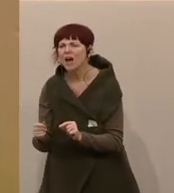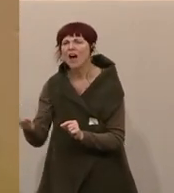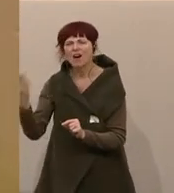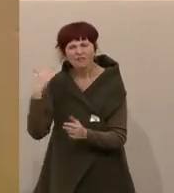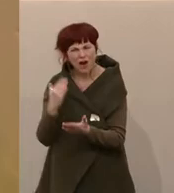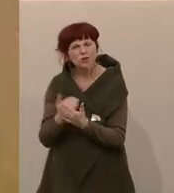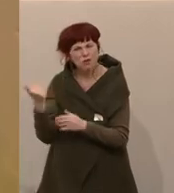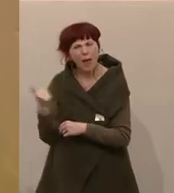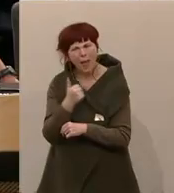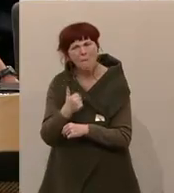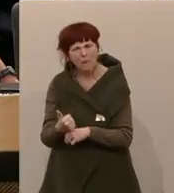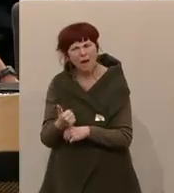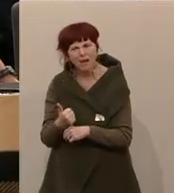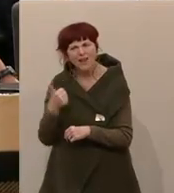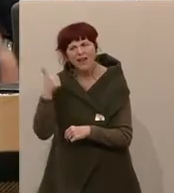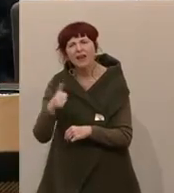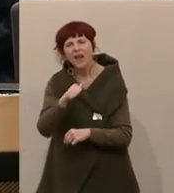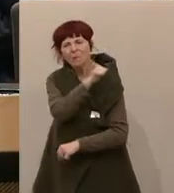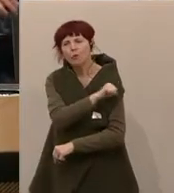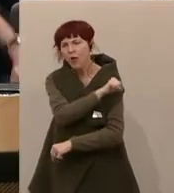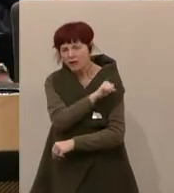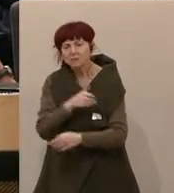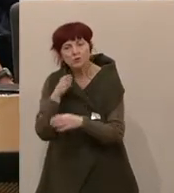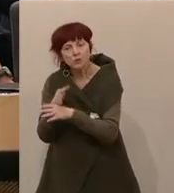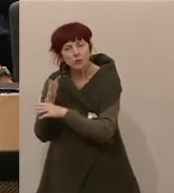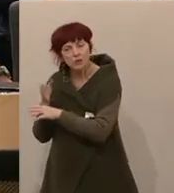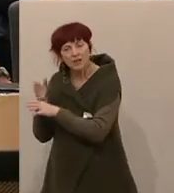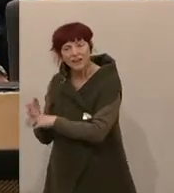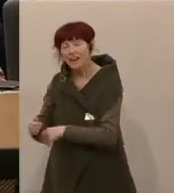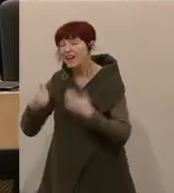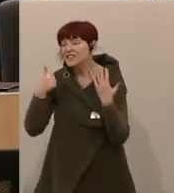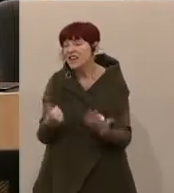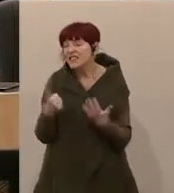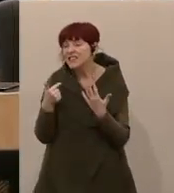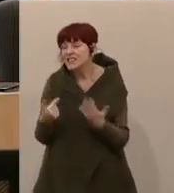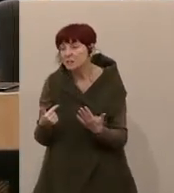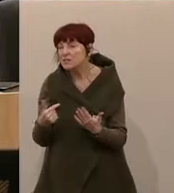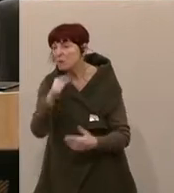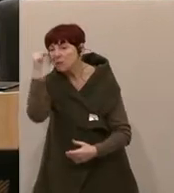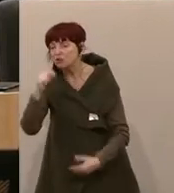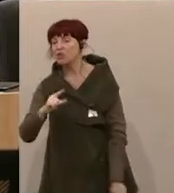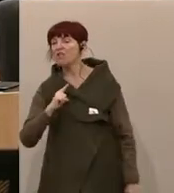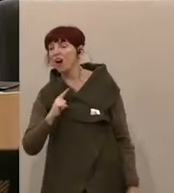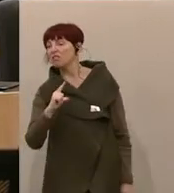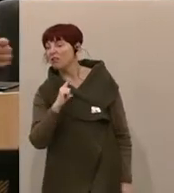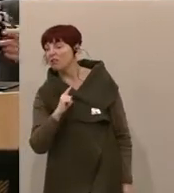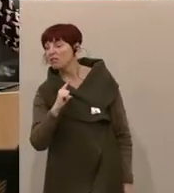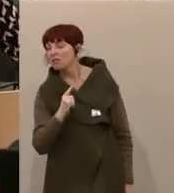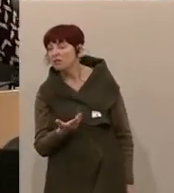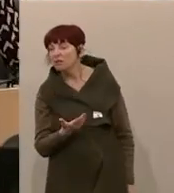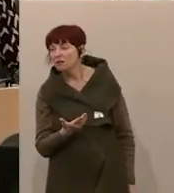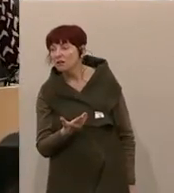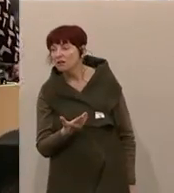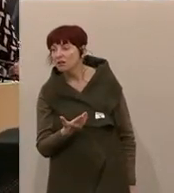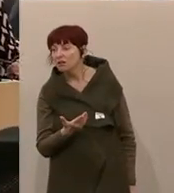einmal bei einer Ambulanz gewesen? Ja. 60, 70 Menschen sitzen da drin. Und wird dann das eben so sein?